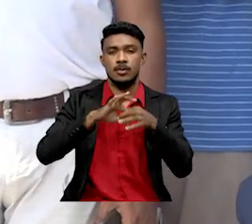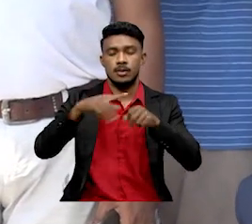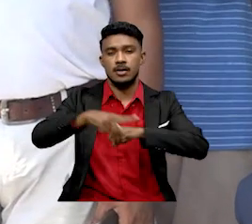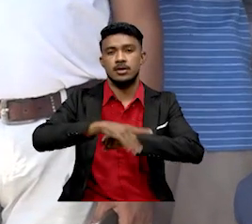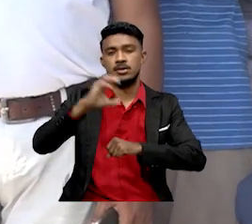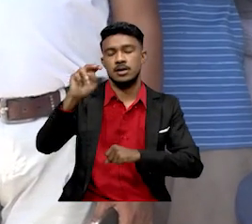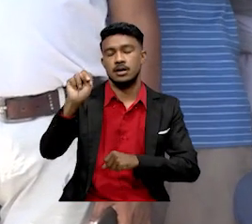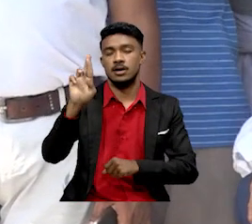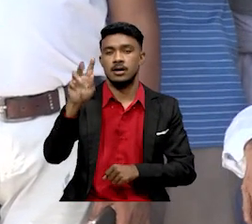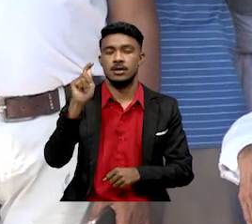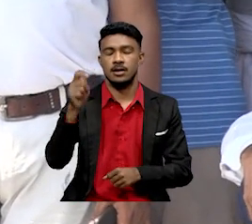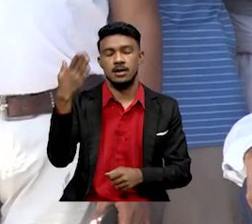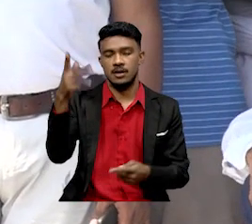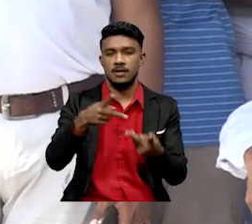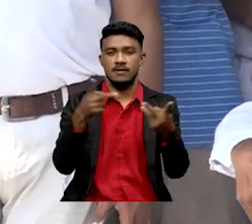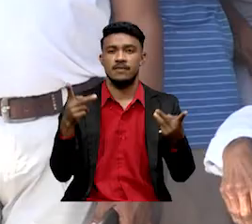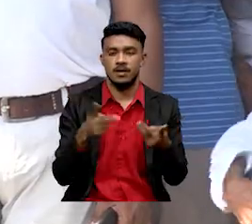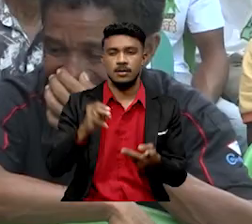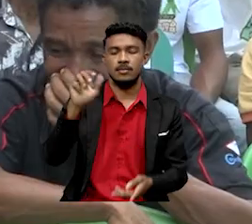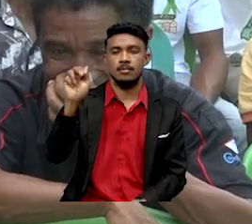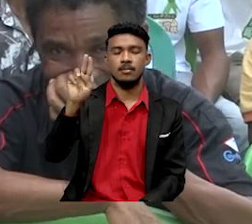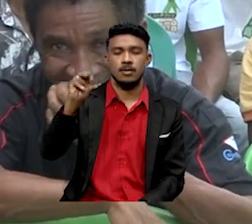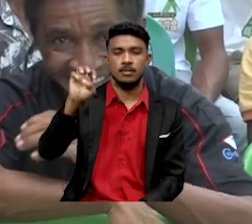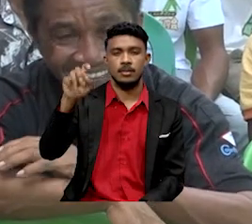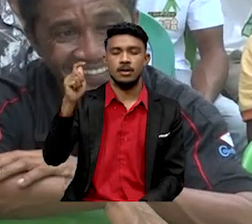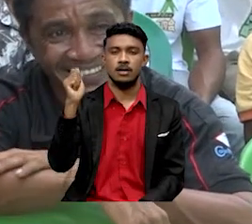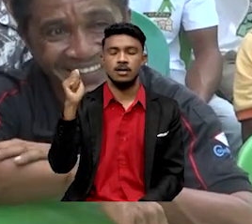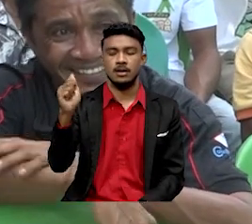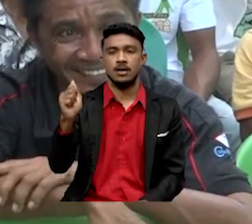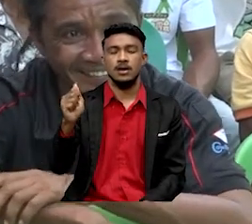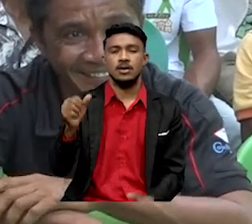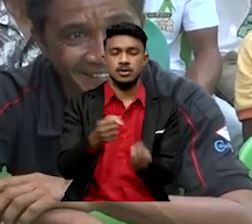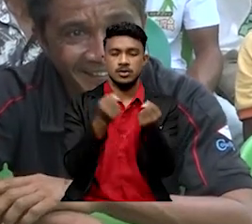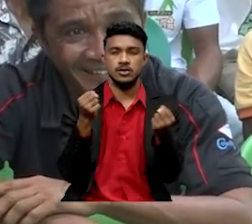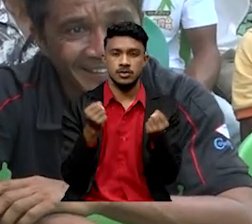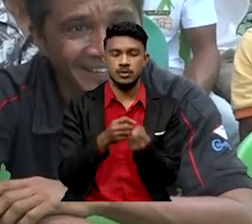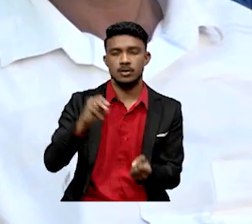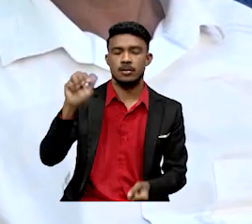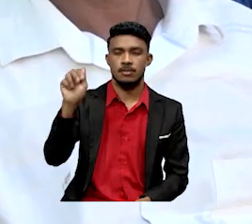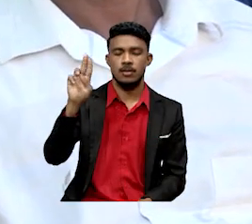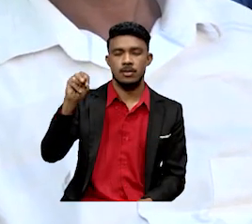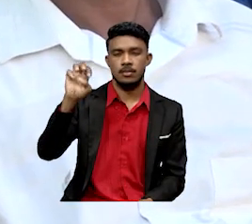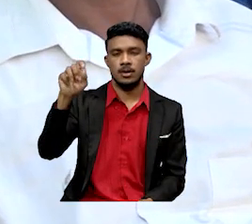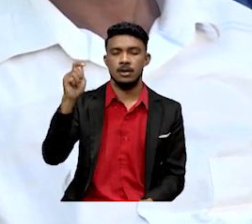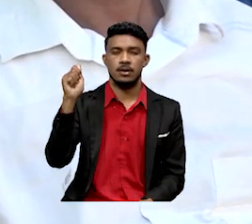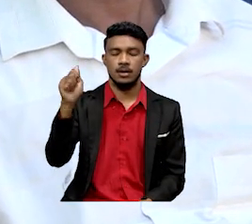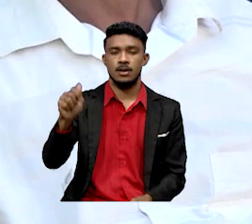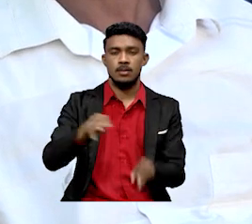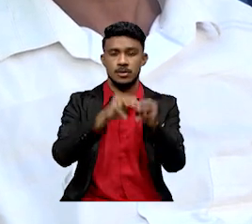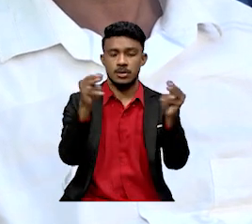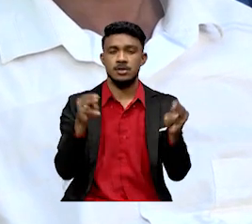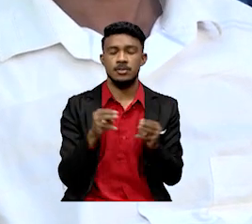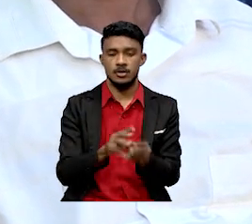honia aliadusira iha area Maumeta aldea Nartutu suku Maumeta pos administratibu Bajar Tete munisipi Liksa